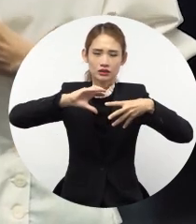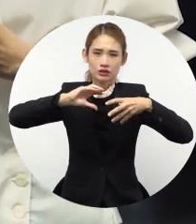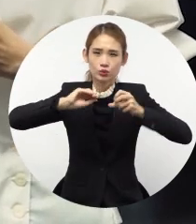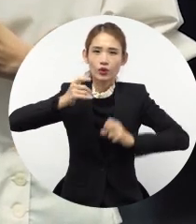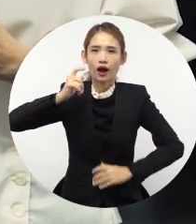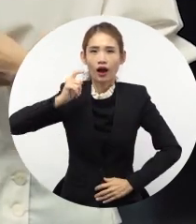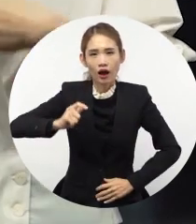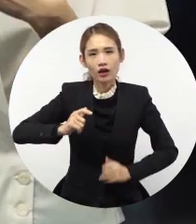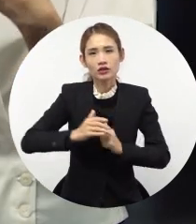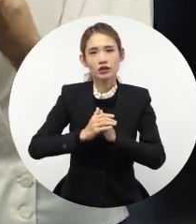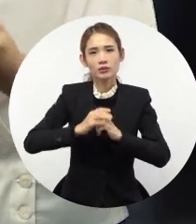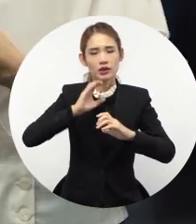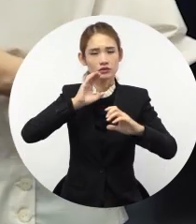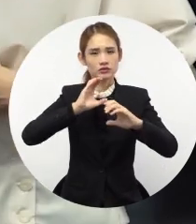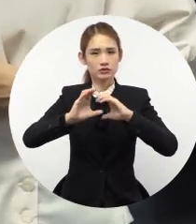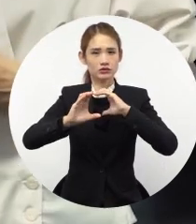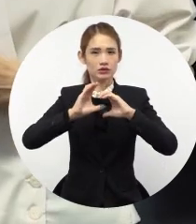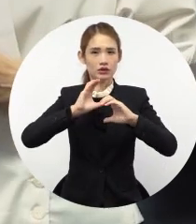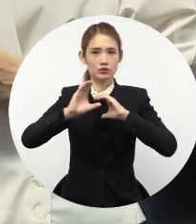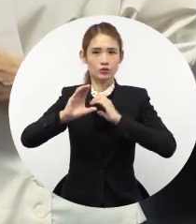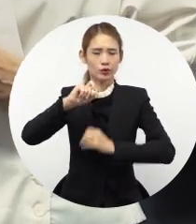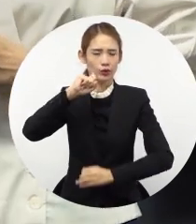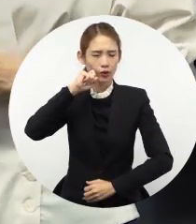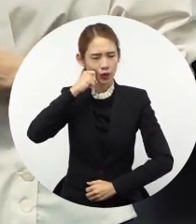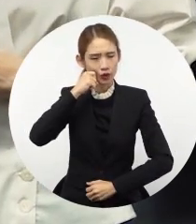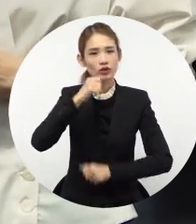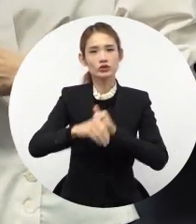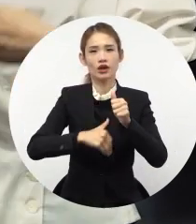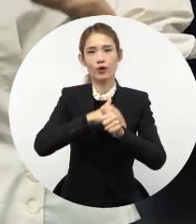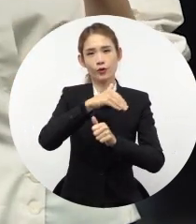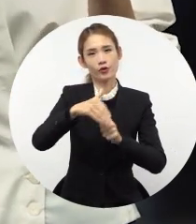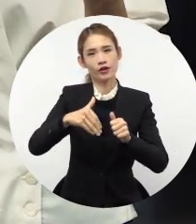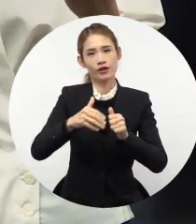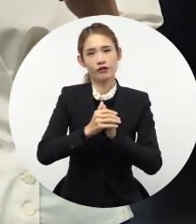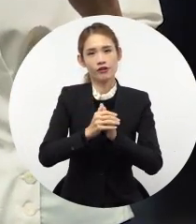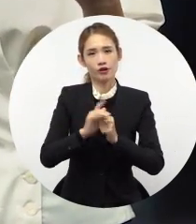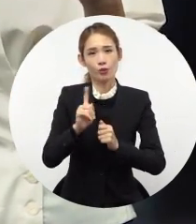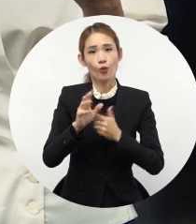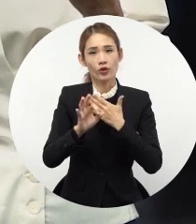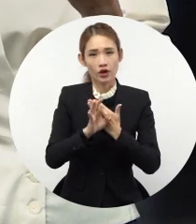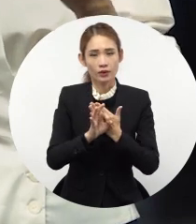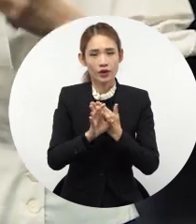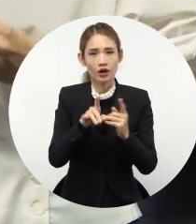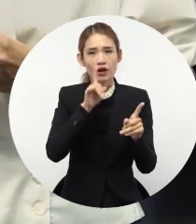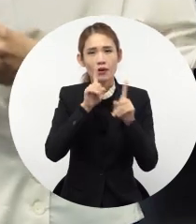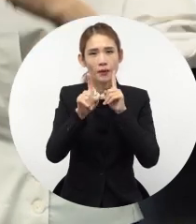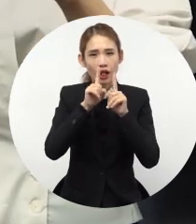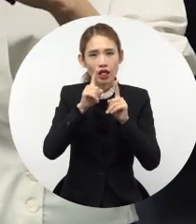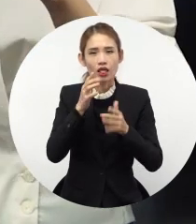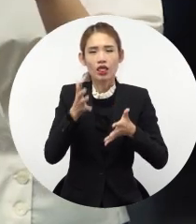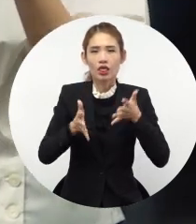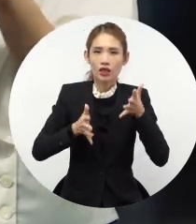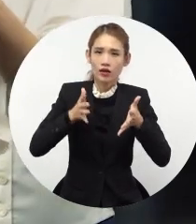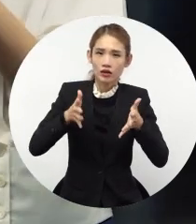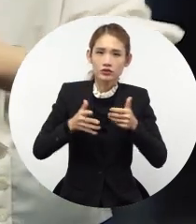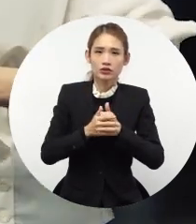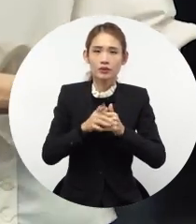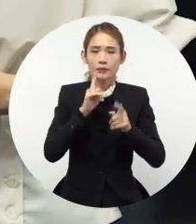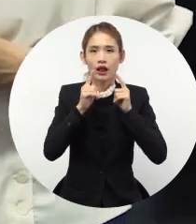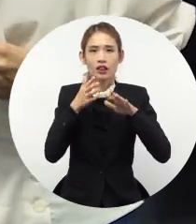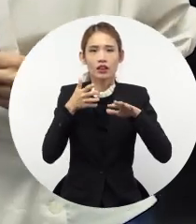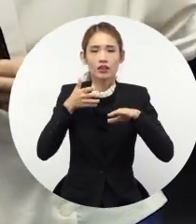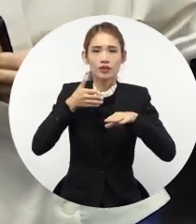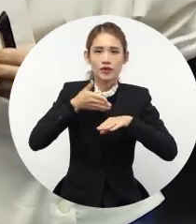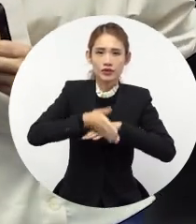인해서 의사소통이 힘든 경우를 말합니다. 그러니까 발음이 불명확하다거나 아니면 말의 속도가 느린